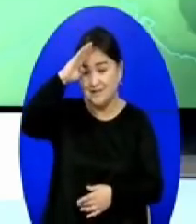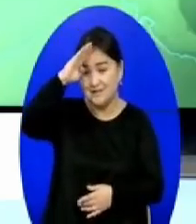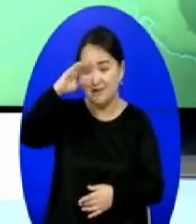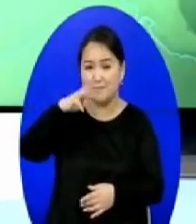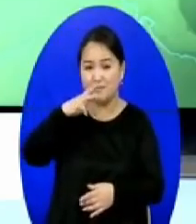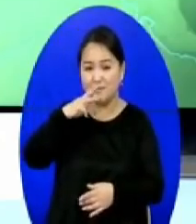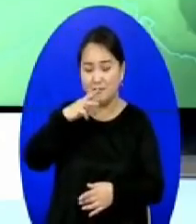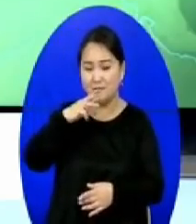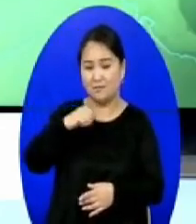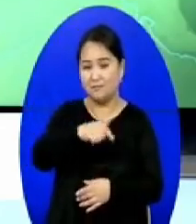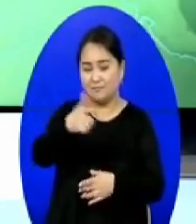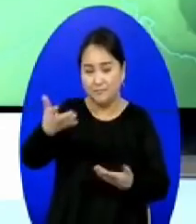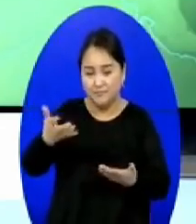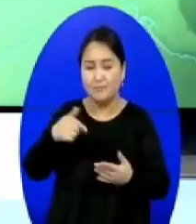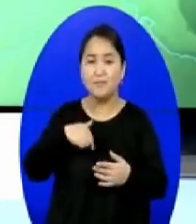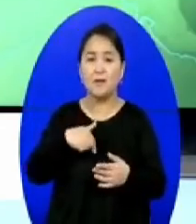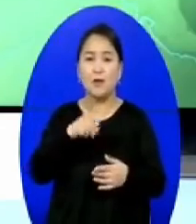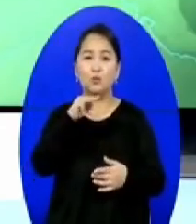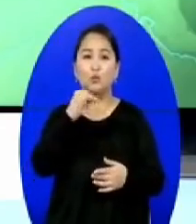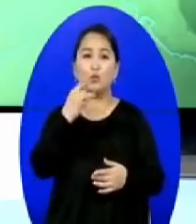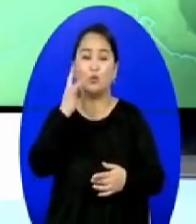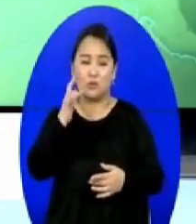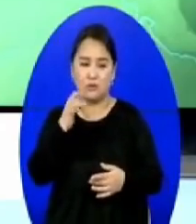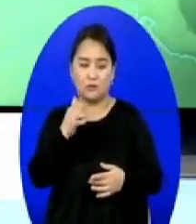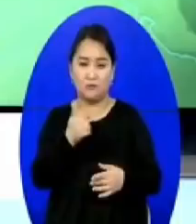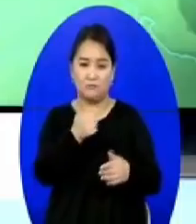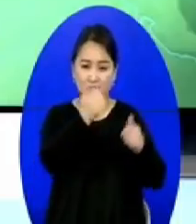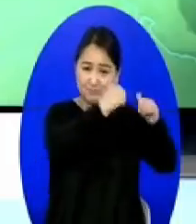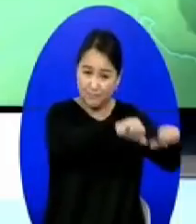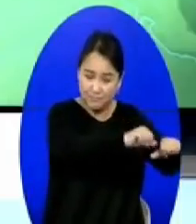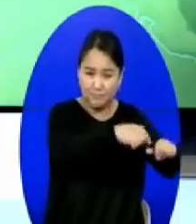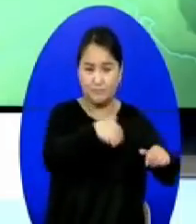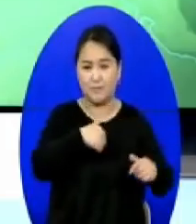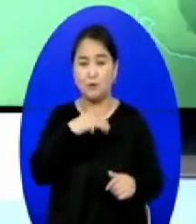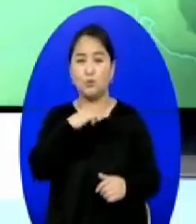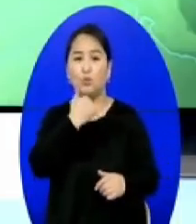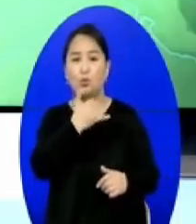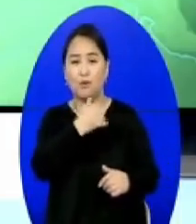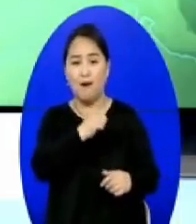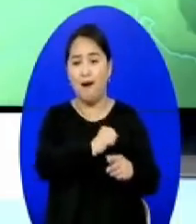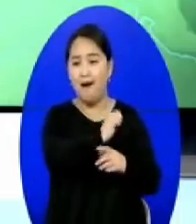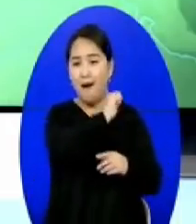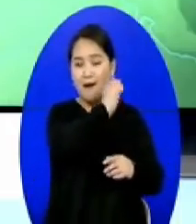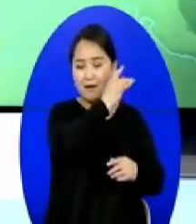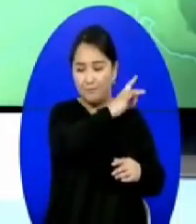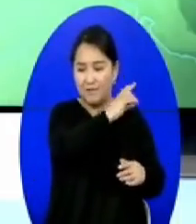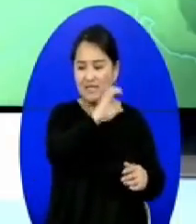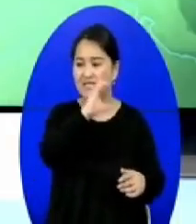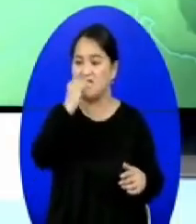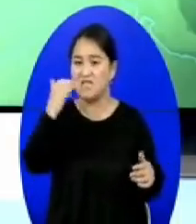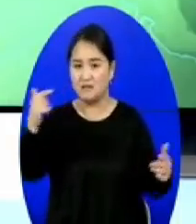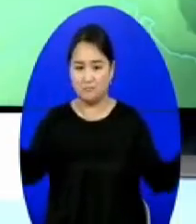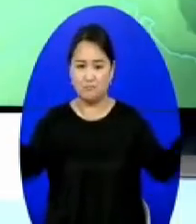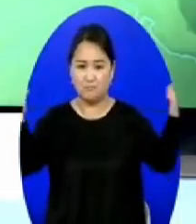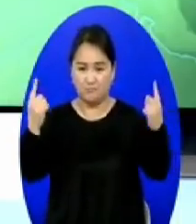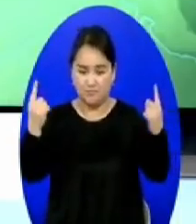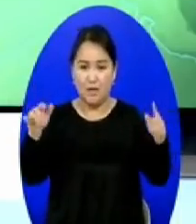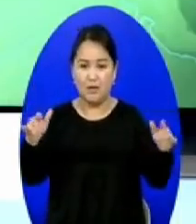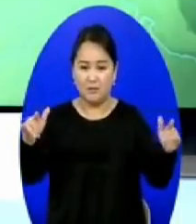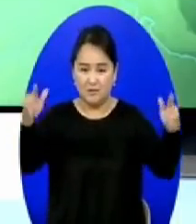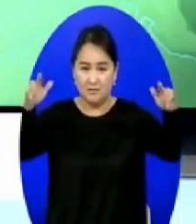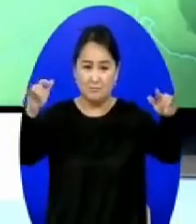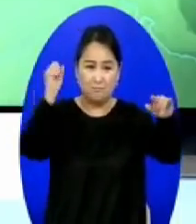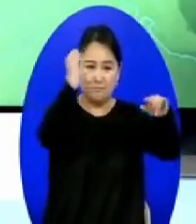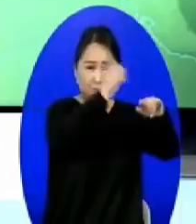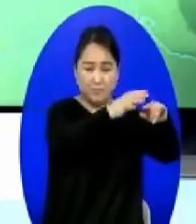Сирийн арим Идлиб мужид Туркийн дрооныг унгасны дараа Туркийн арим Сирийн засгийн газрын байлдааны 2 нисдэг тэргийг бас